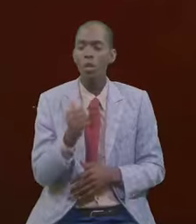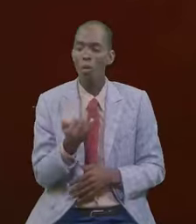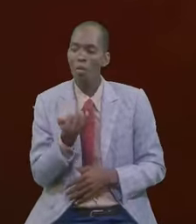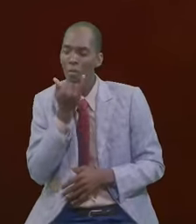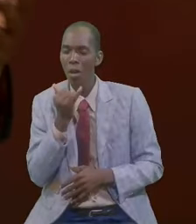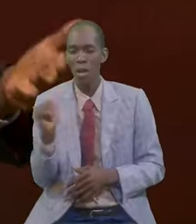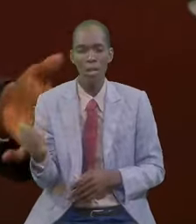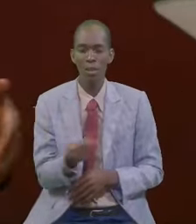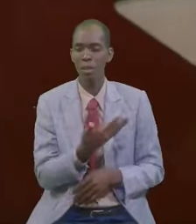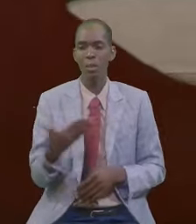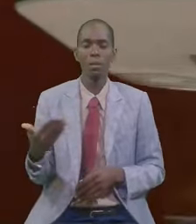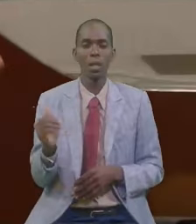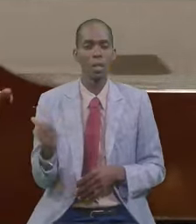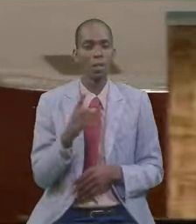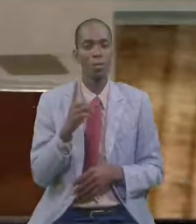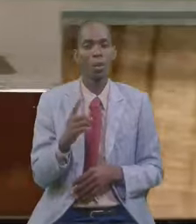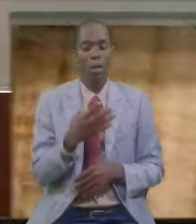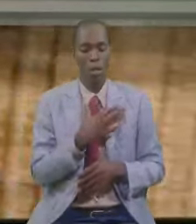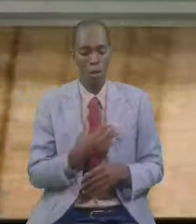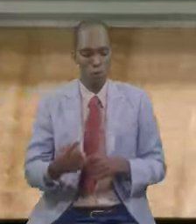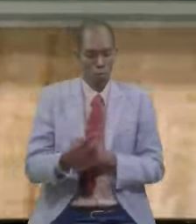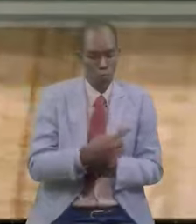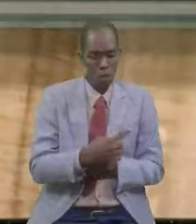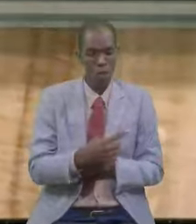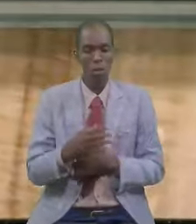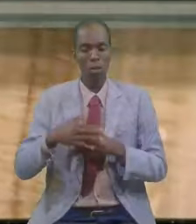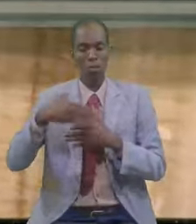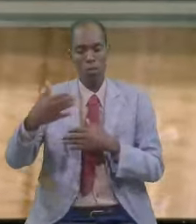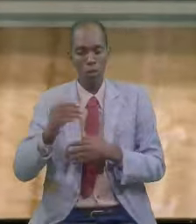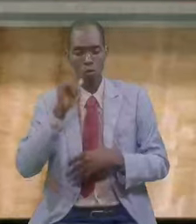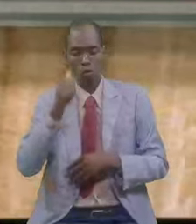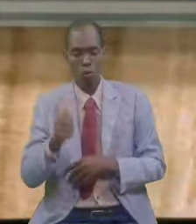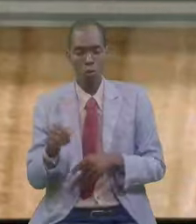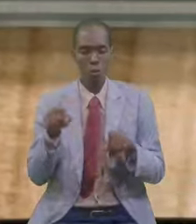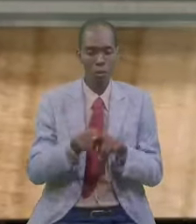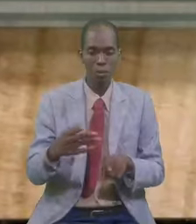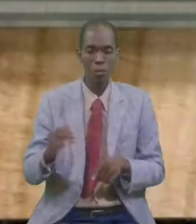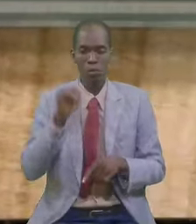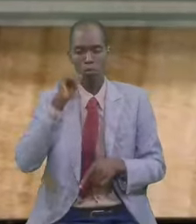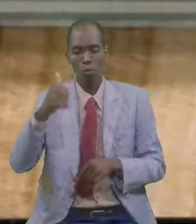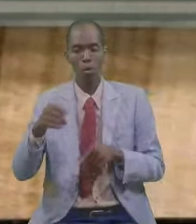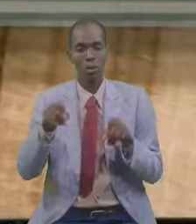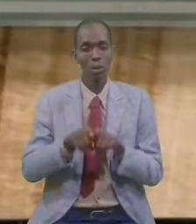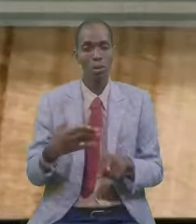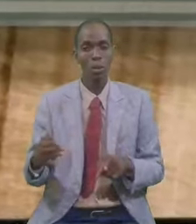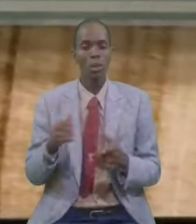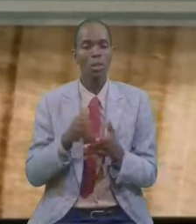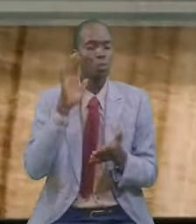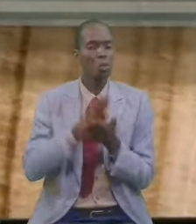personne. Seulement aujourd'hui et un jour à la fois, cela deviendra ton